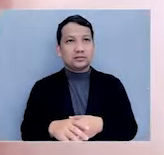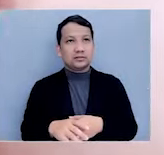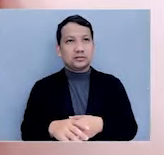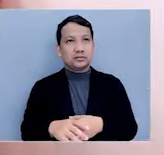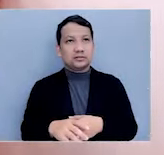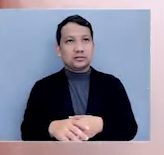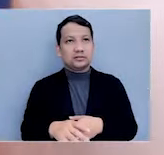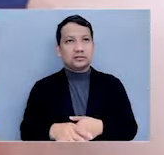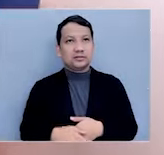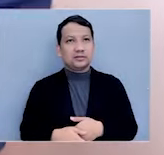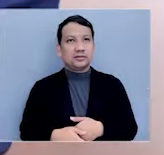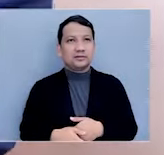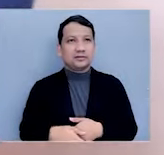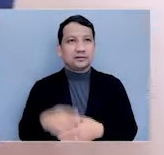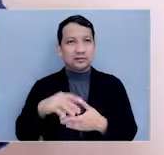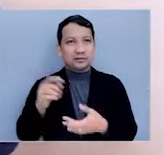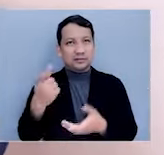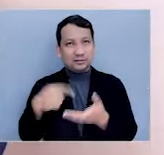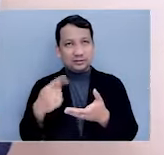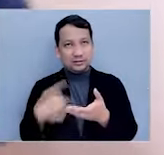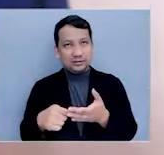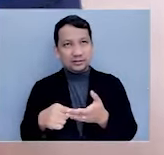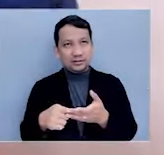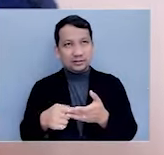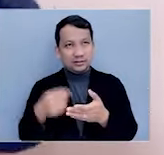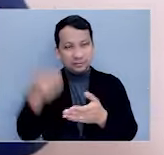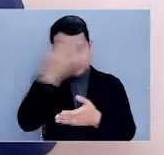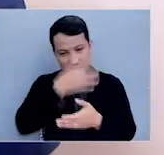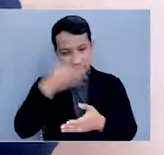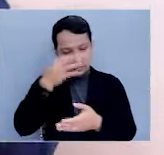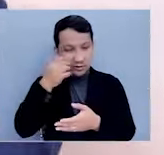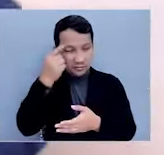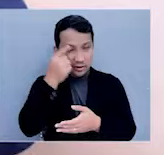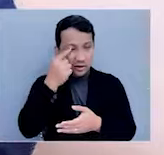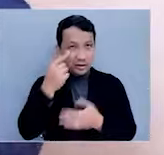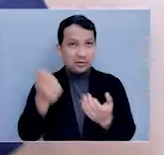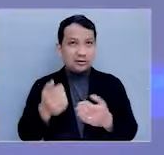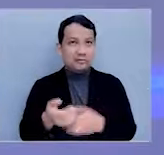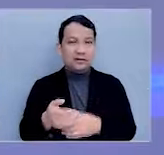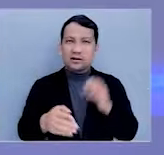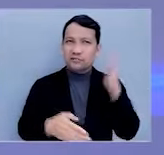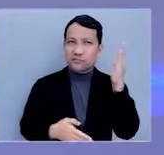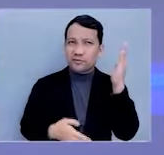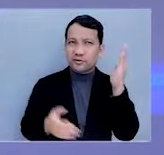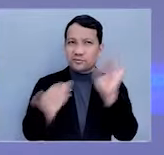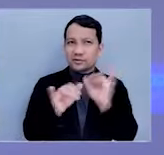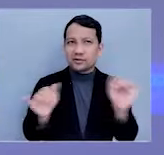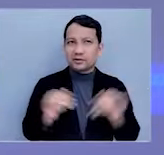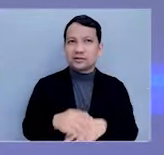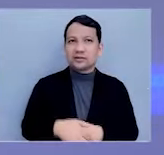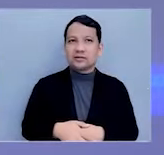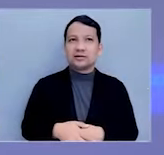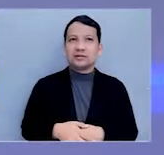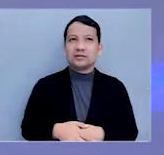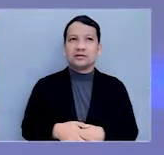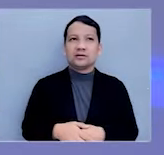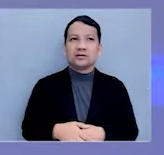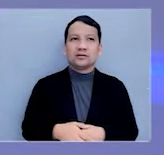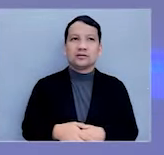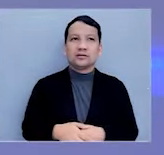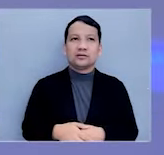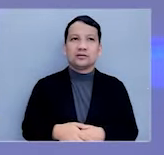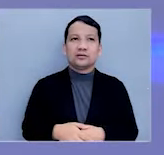chinecheck. And yung shape ng eyes, yung parang ear set. Beauty pageant. Yes, it's like a beauty pageant para sa mga aso. So,